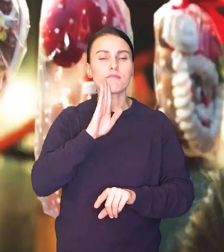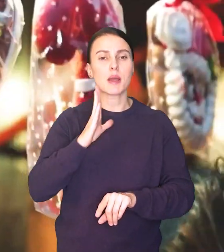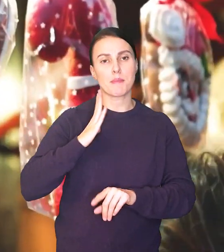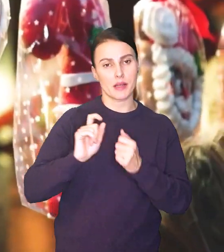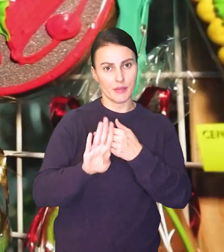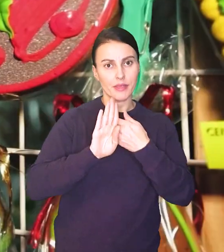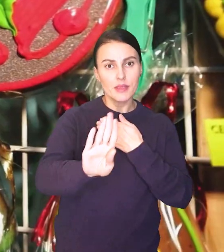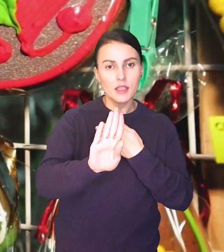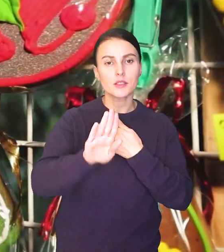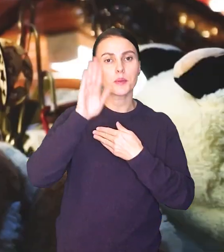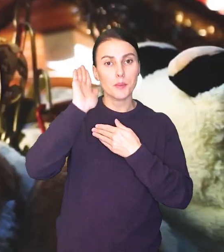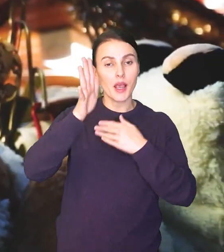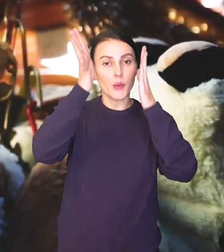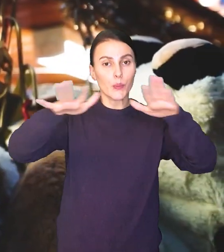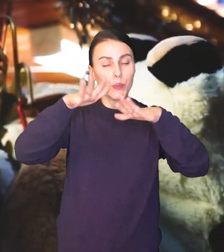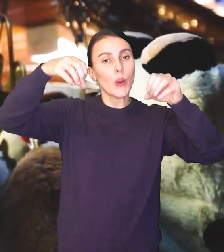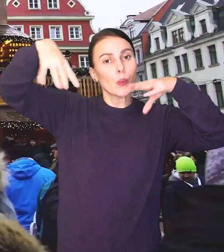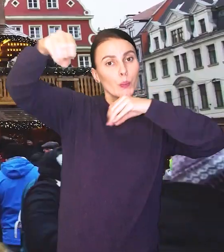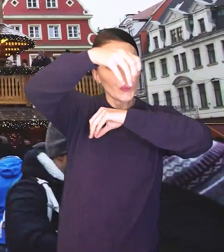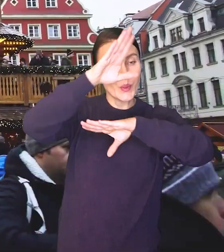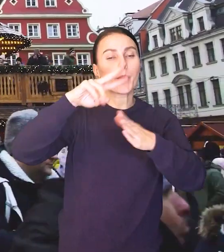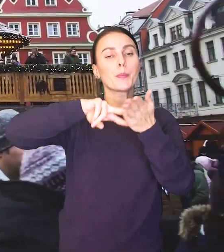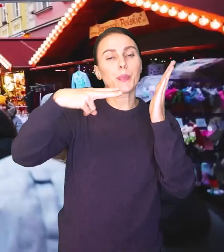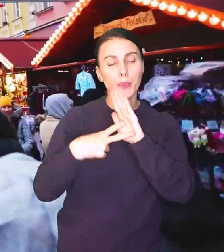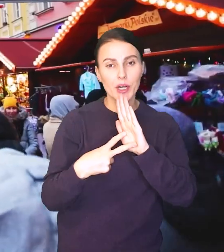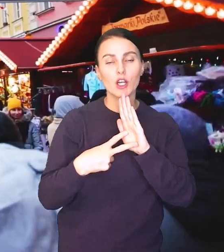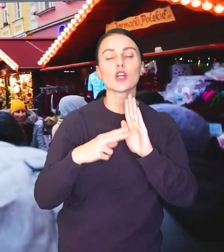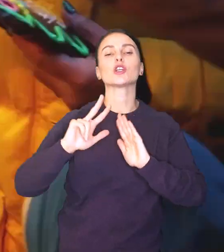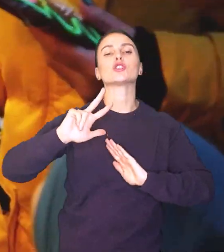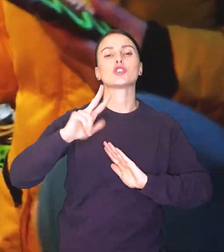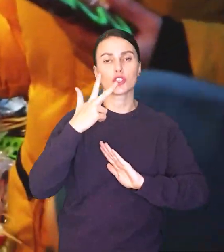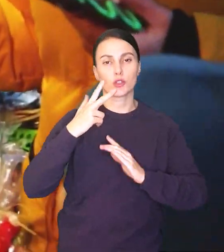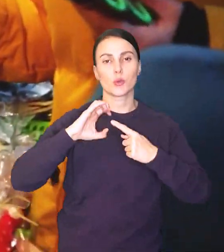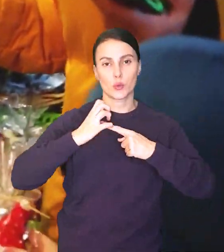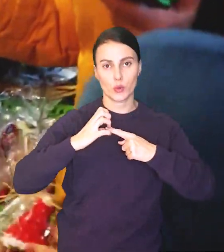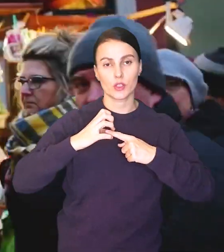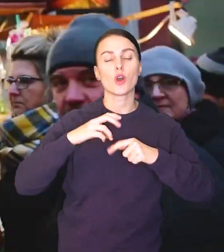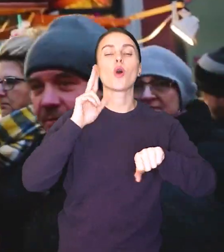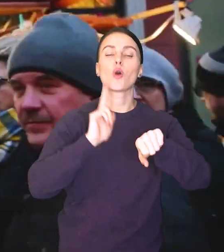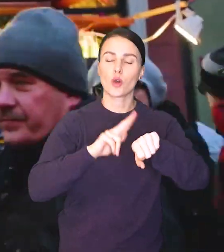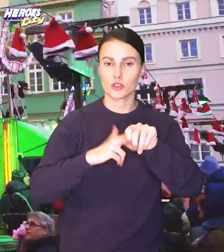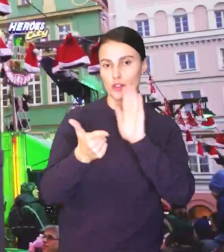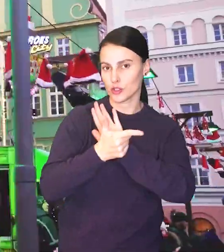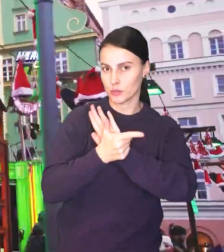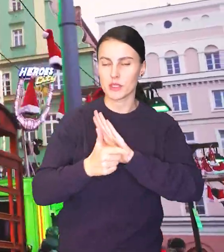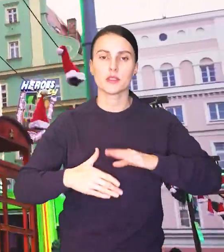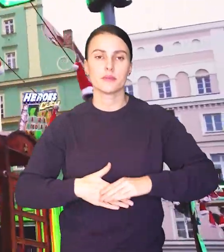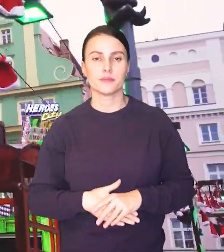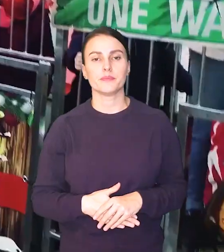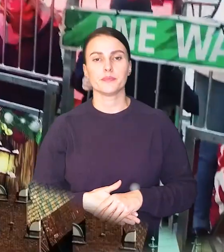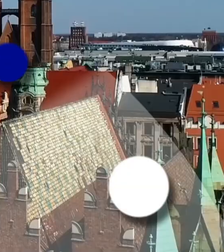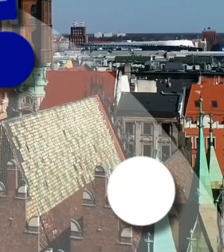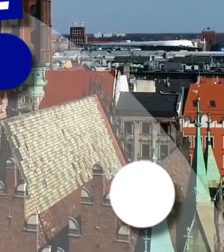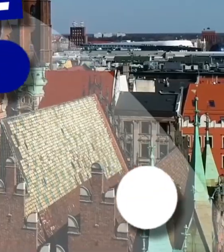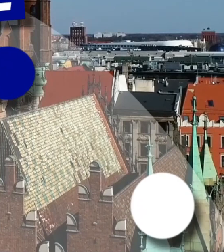dystansie. Oficjalne rozświetlenie choinki i iluminacji świątecznych zaplanowano na 3 grudnia o godzinie 17.